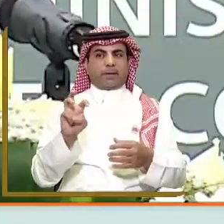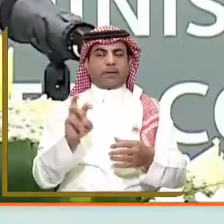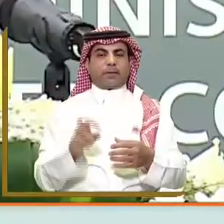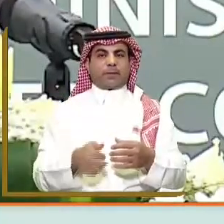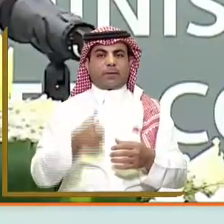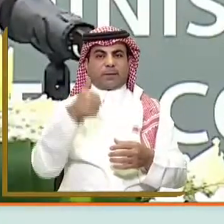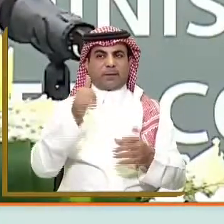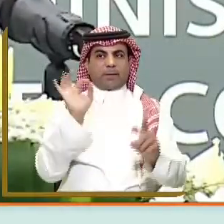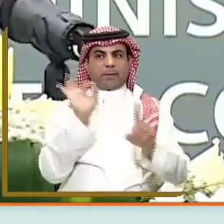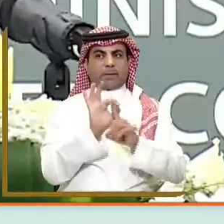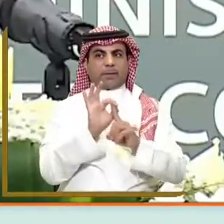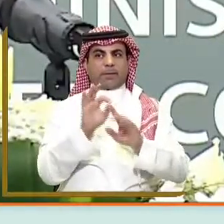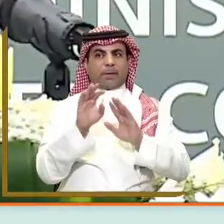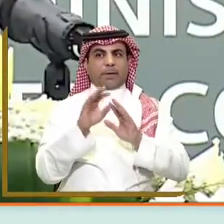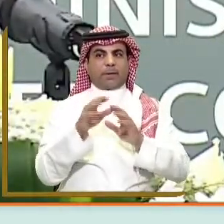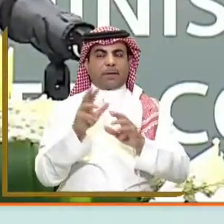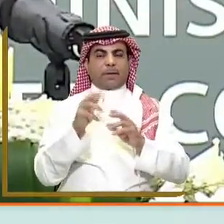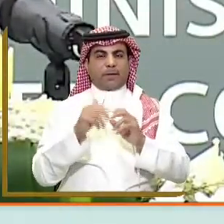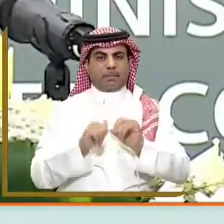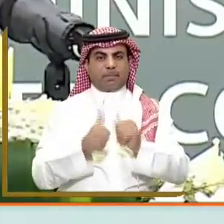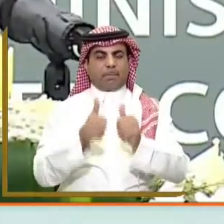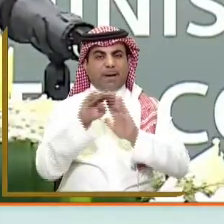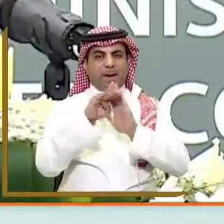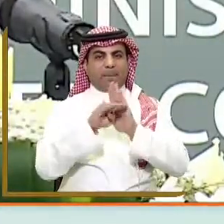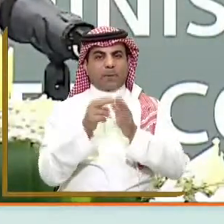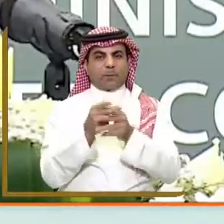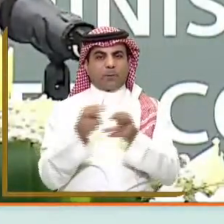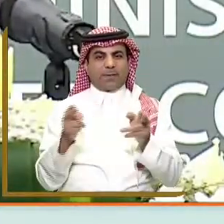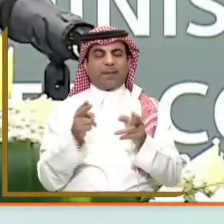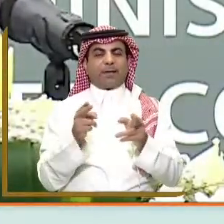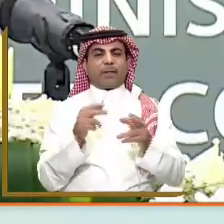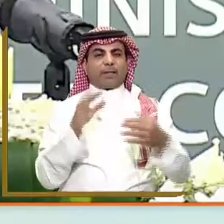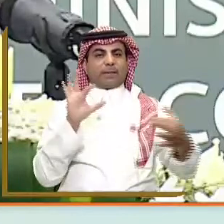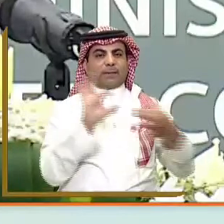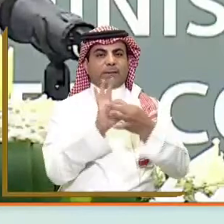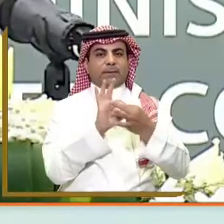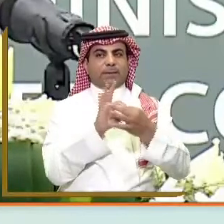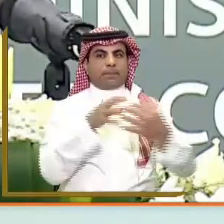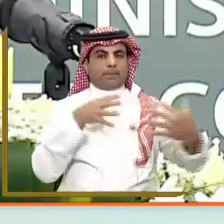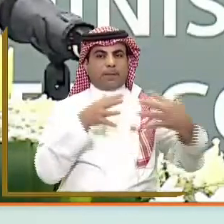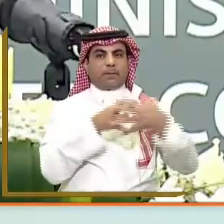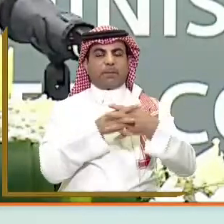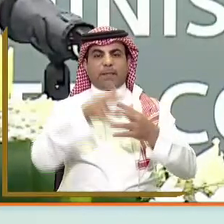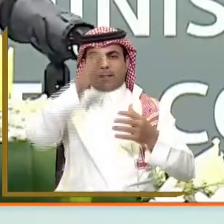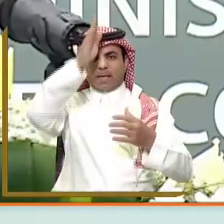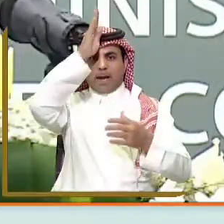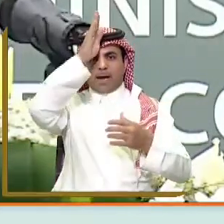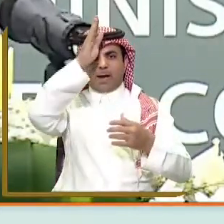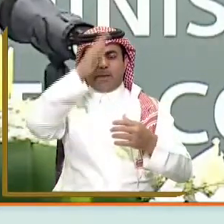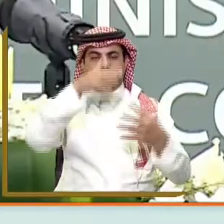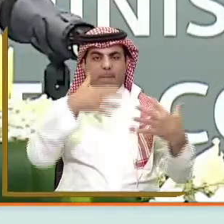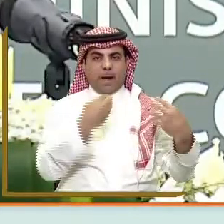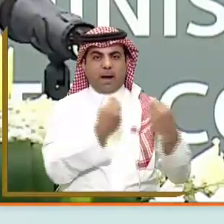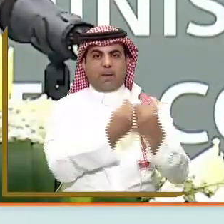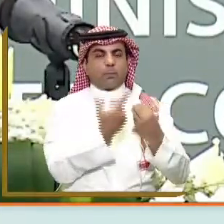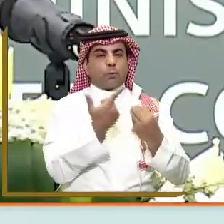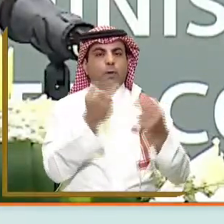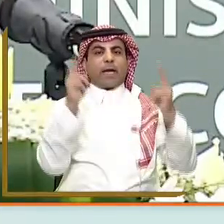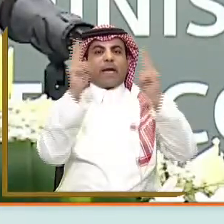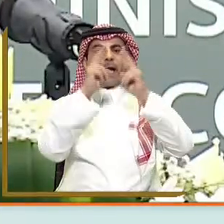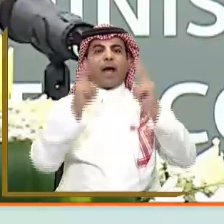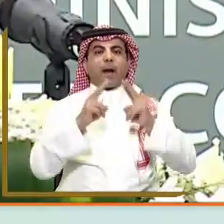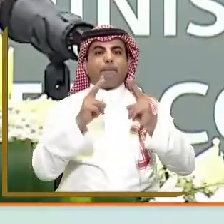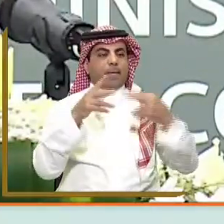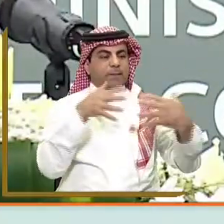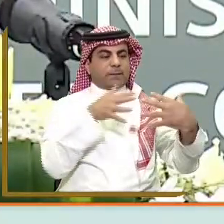2030 وبرامجها التنفيذية يأتي مشروع الربط الكهربائي السعودي العراقي كجزء من خطط الربط الكهربائي